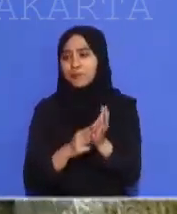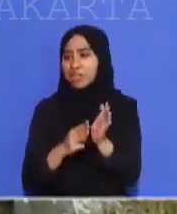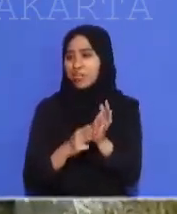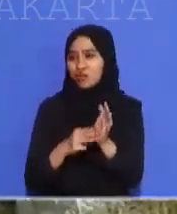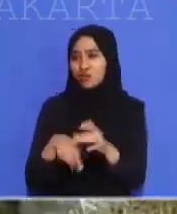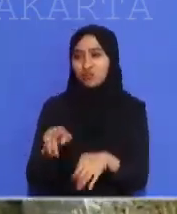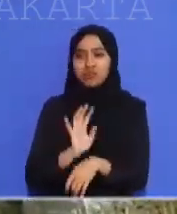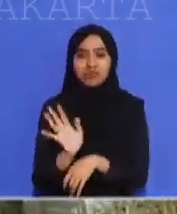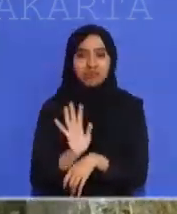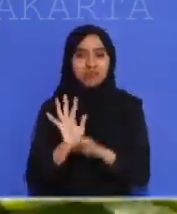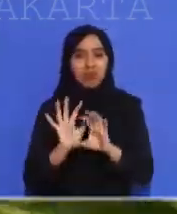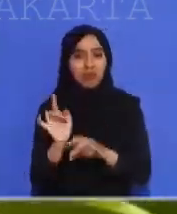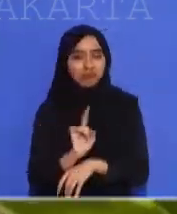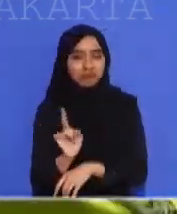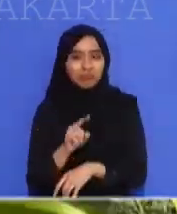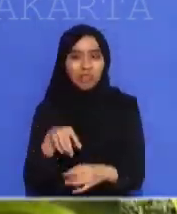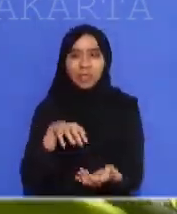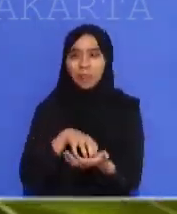tradion laladan